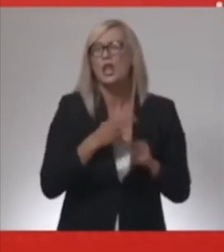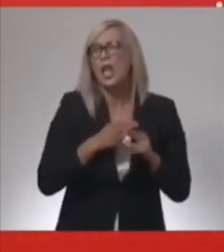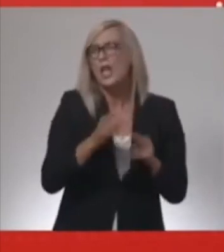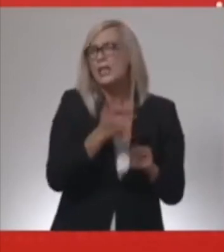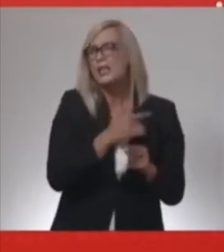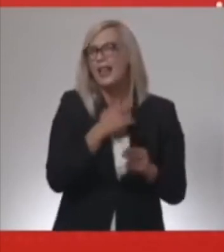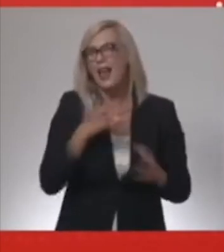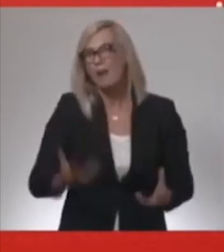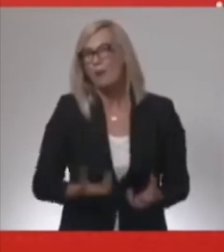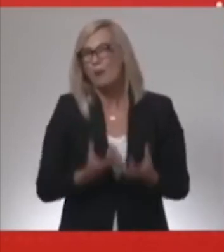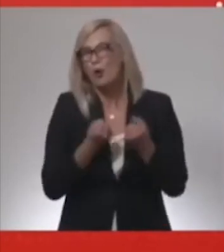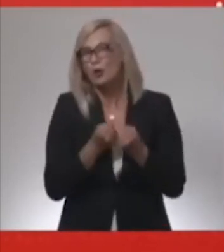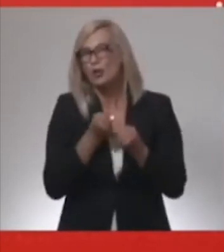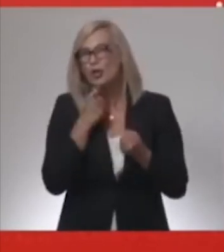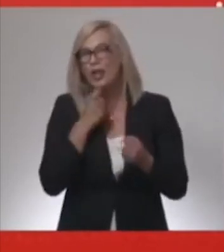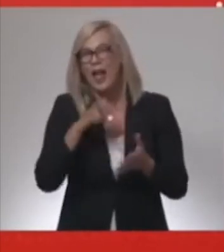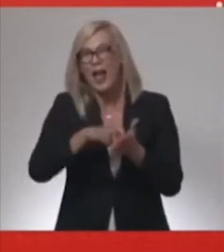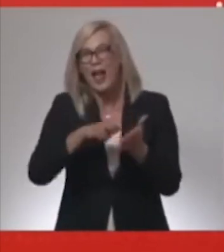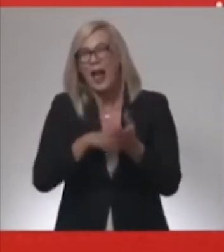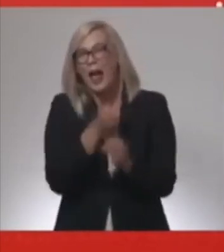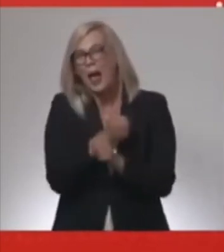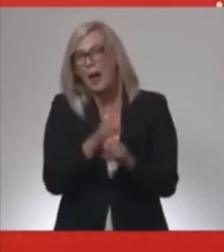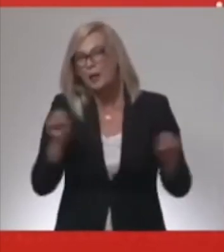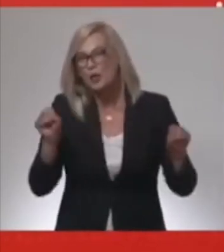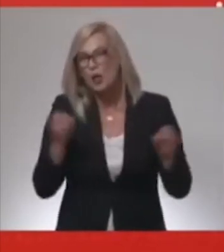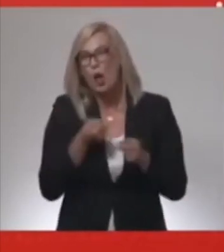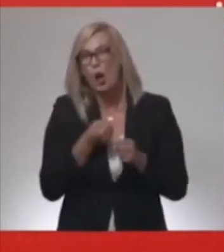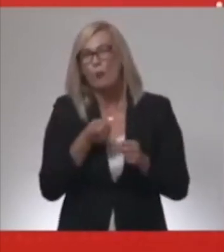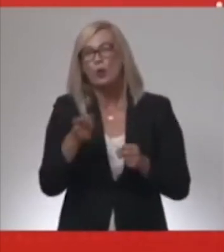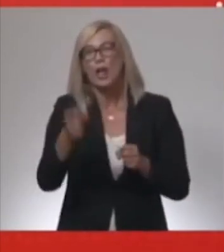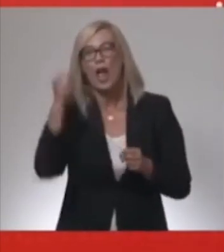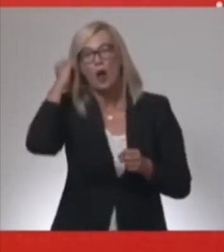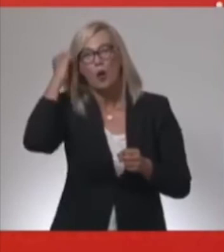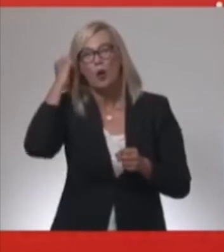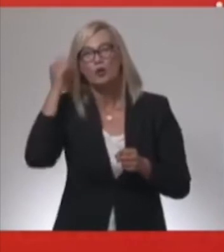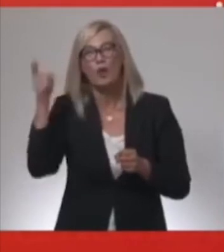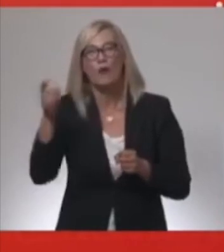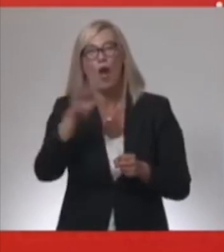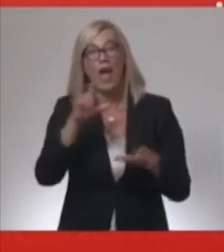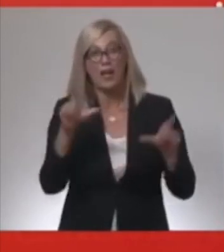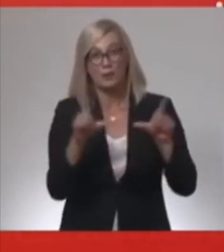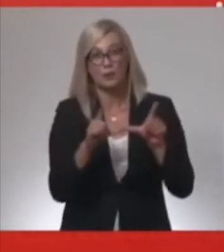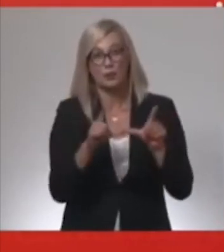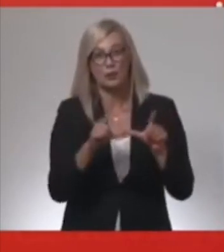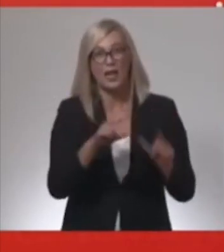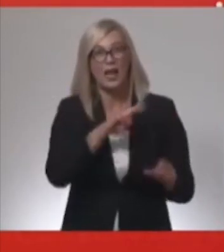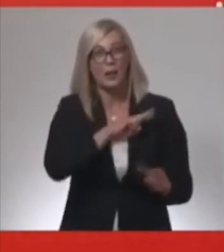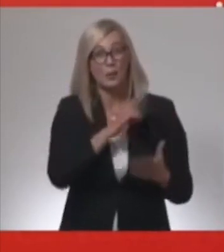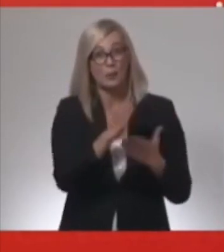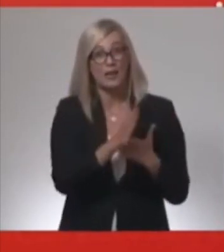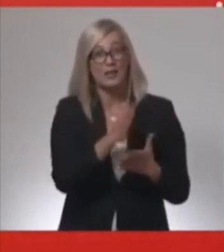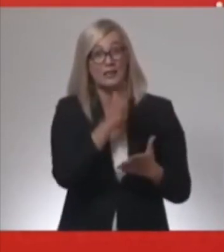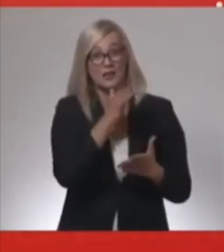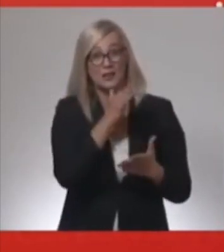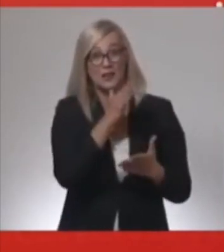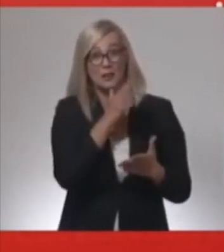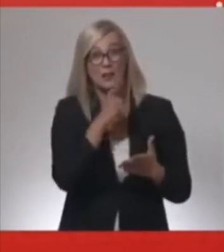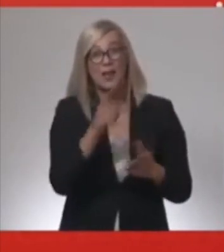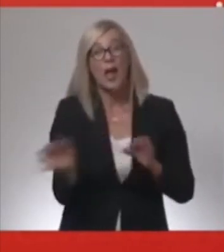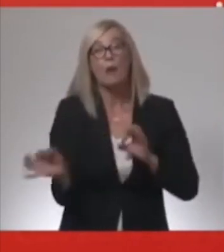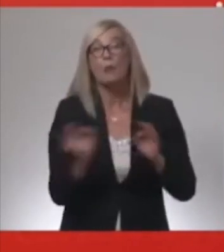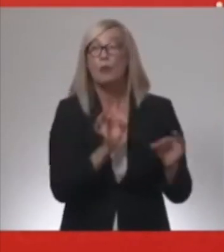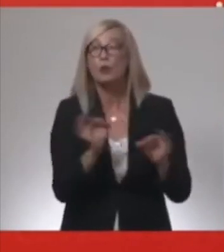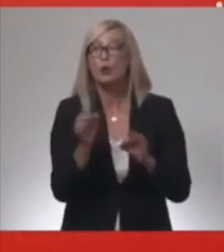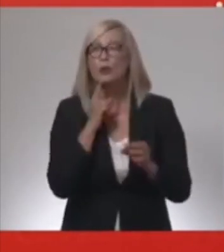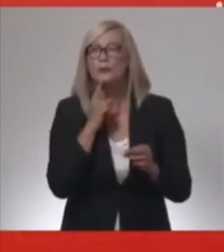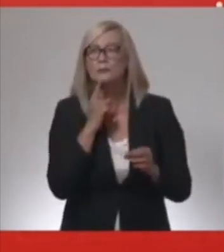edhe mbështetjen tonë të sinqertë për liberalizimin e vizave për Kosovën me BE-n. Republika e Maqedonisë së Veriut